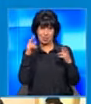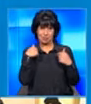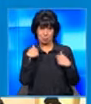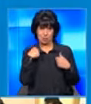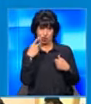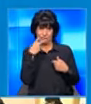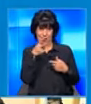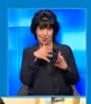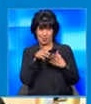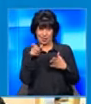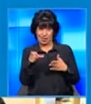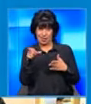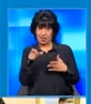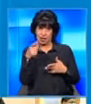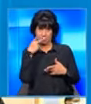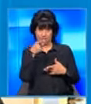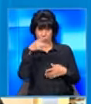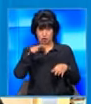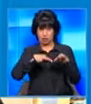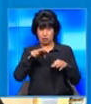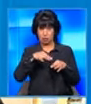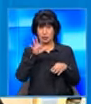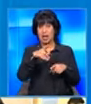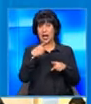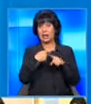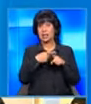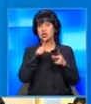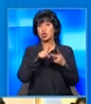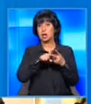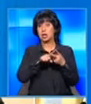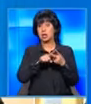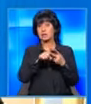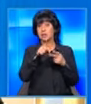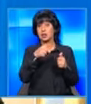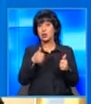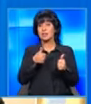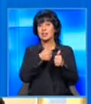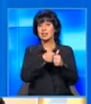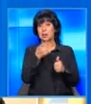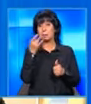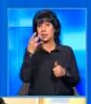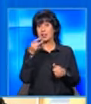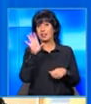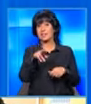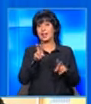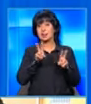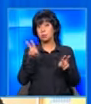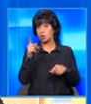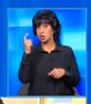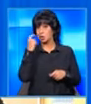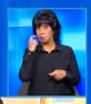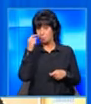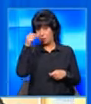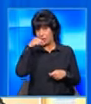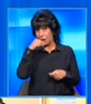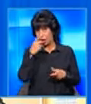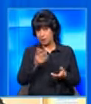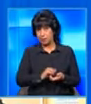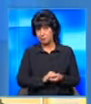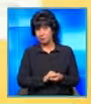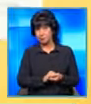виждат гласуването на Христо Иванов, съпредседател на Демократична България.